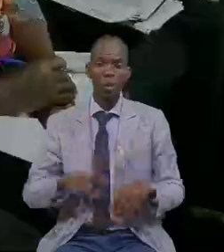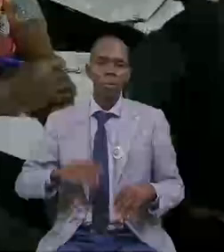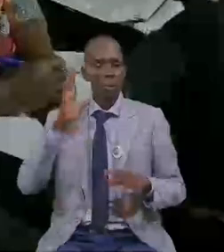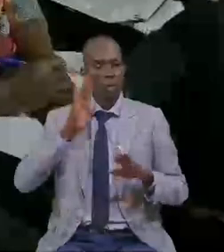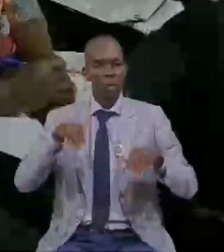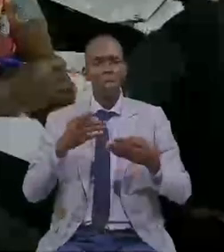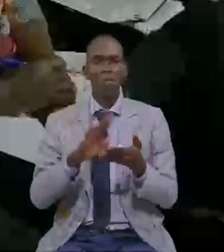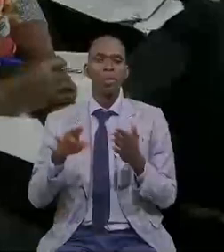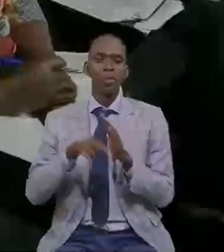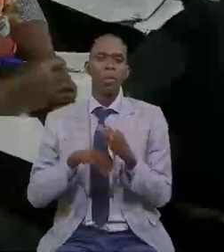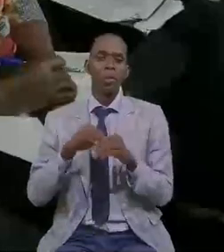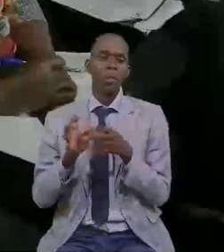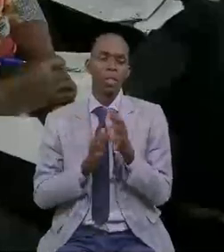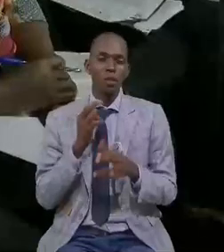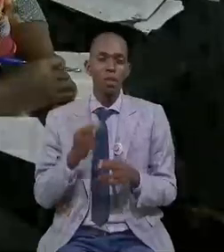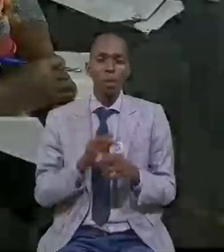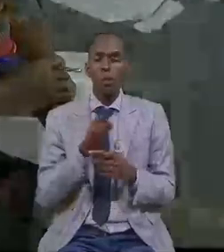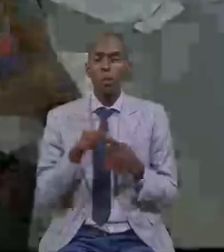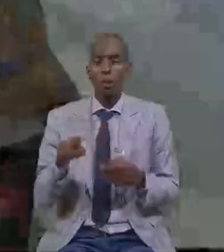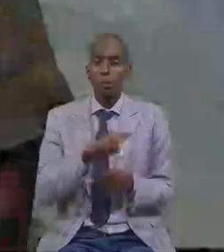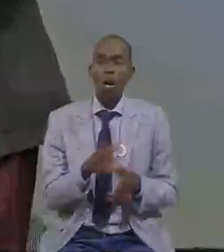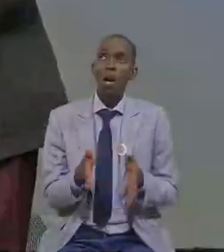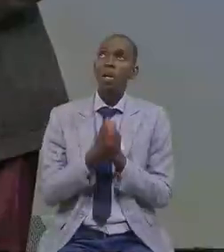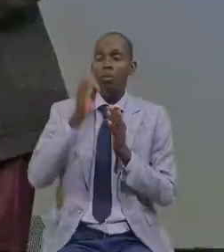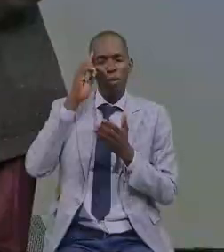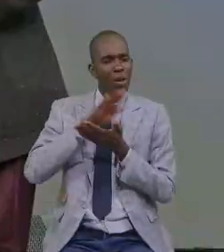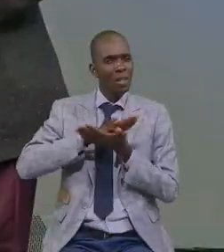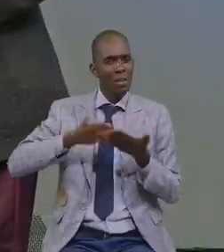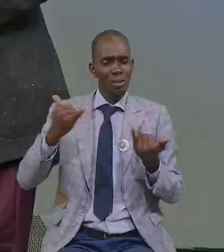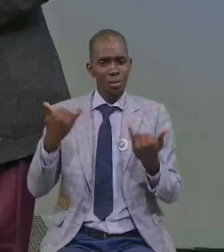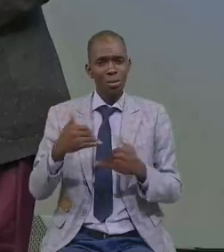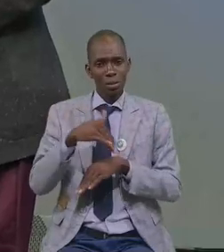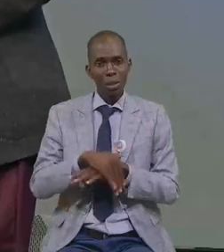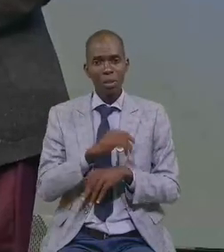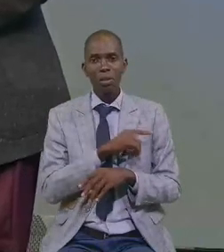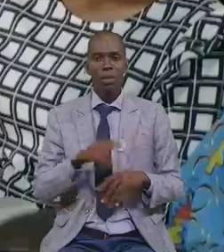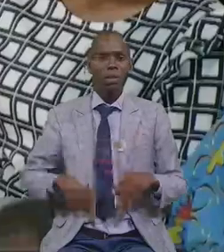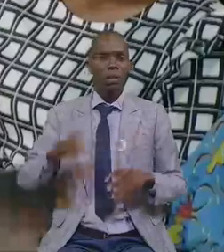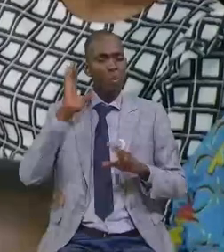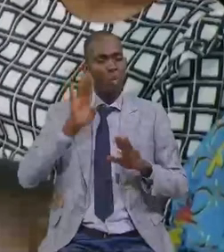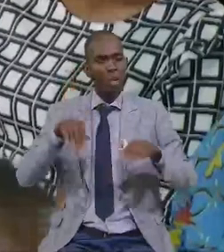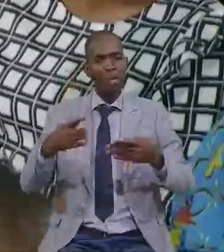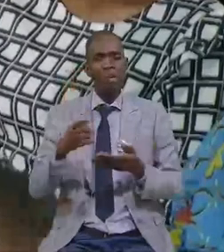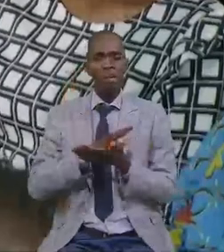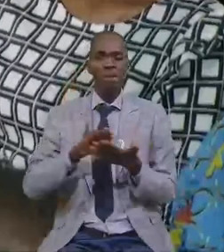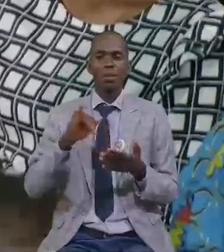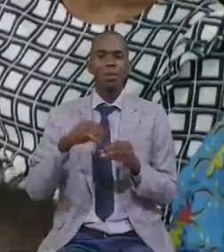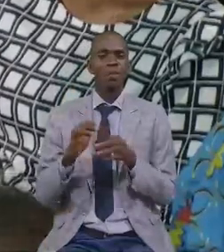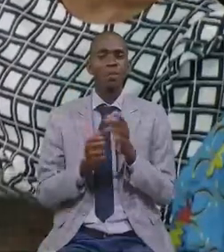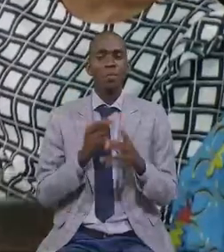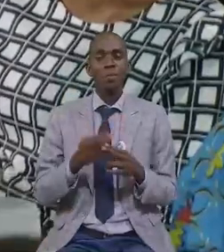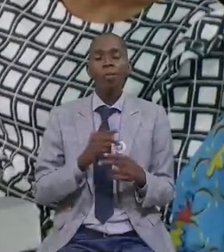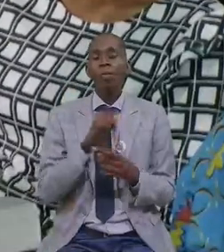l'accorder. Lorsque tu demandes la purification ce soir, le Seigneur va te l'accorder. Lorsque tu demandes